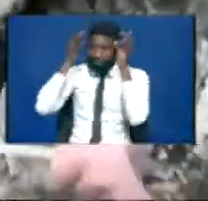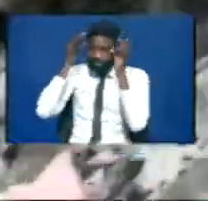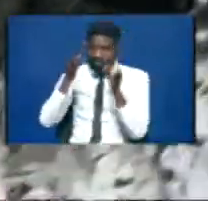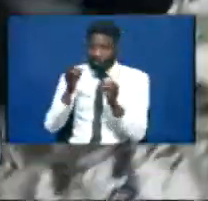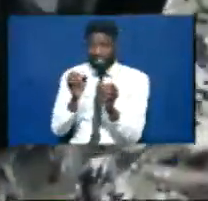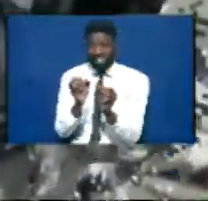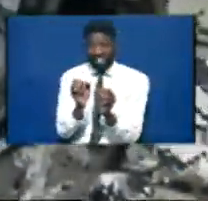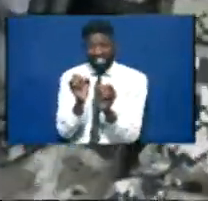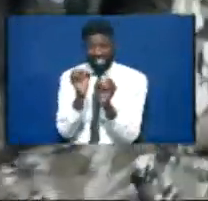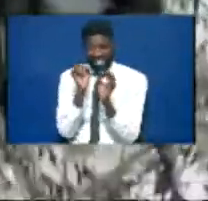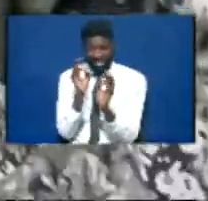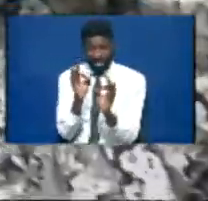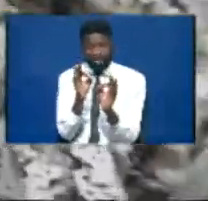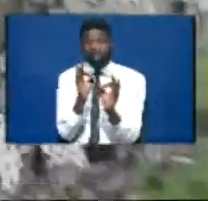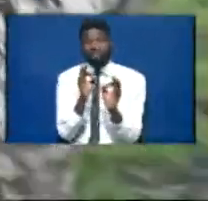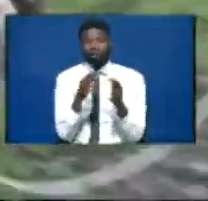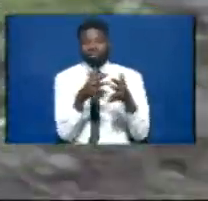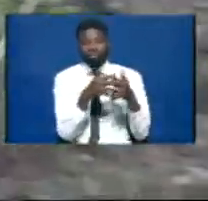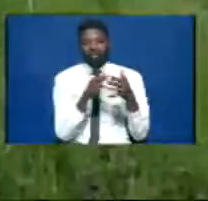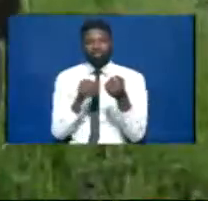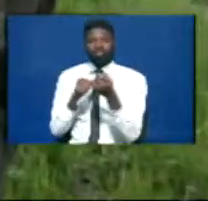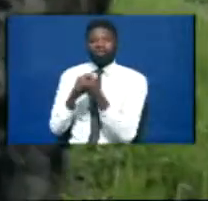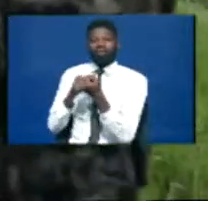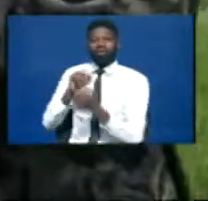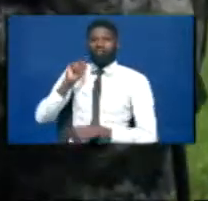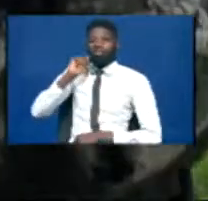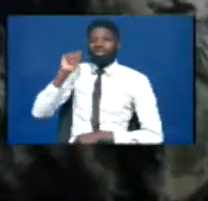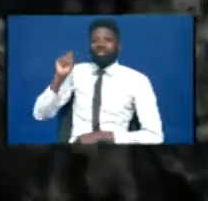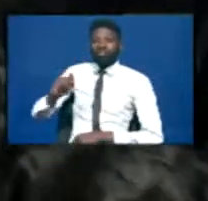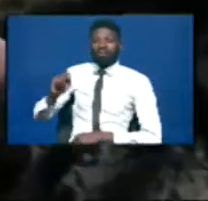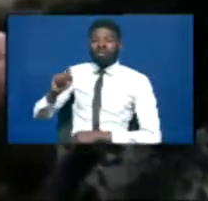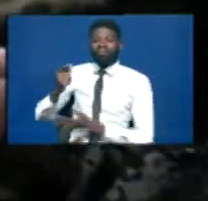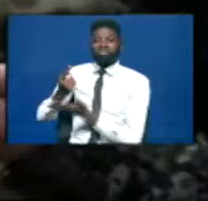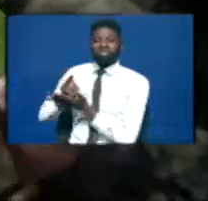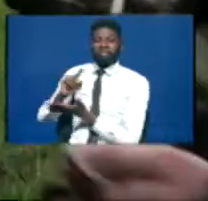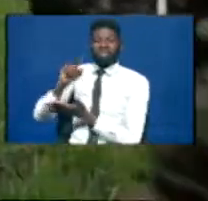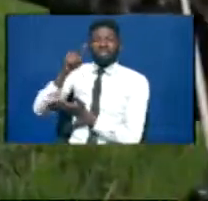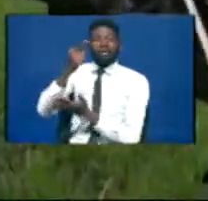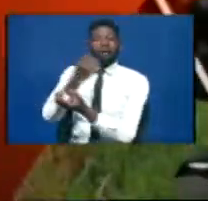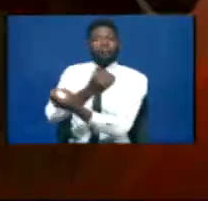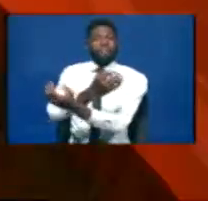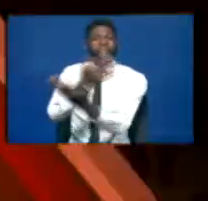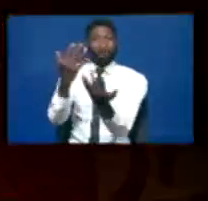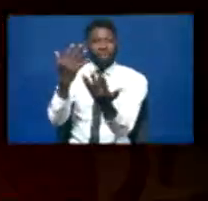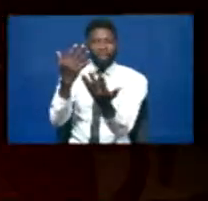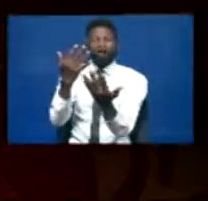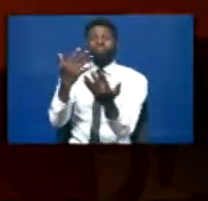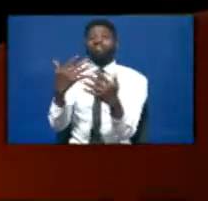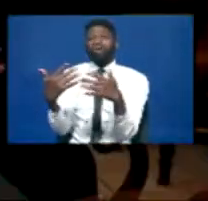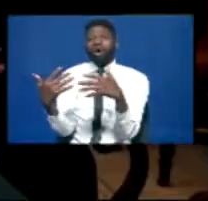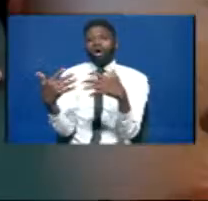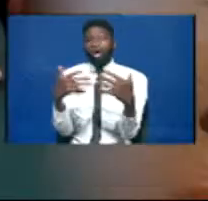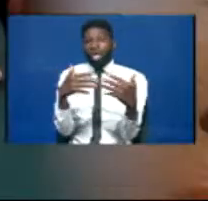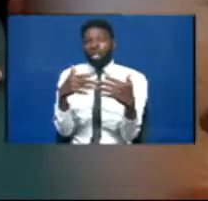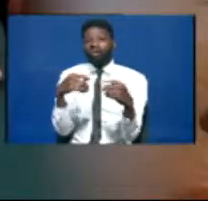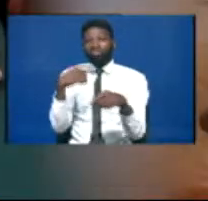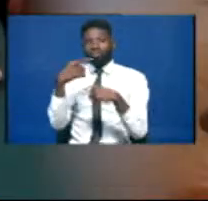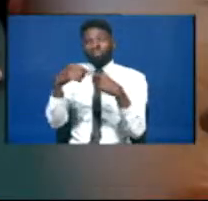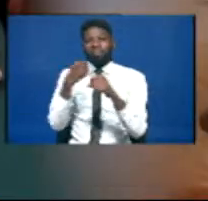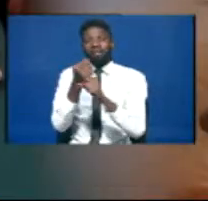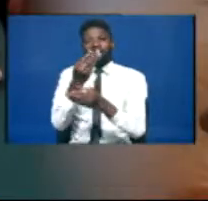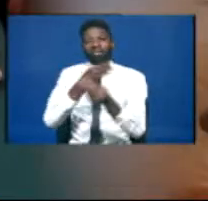marefu kwa Ukraine huku mzozo huo ukizorotesha hali kote duniani. Kadhalika waziri mkuu wa Uingereza Boris